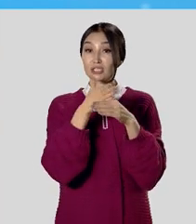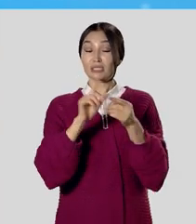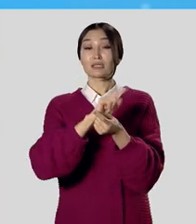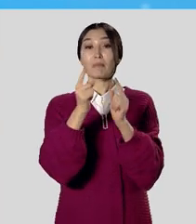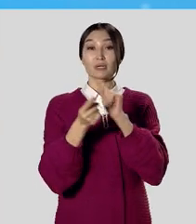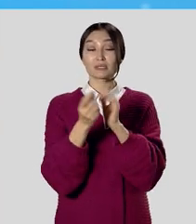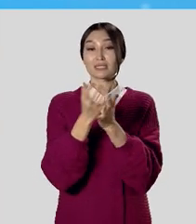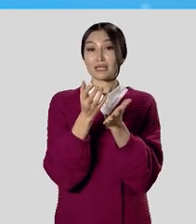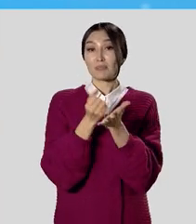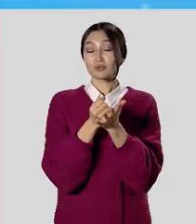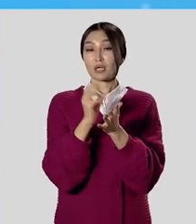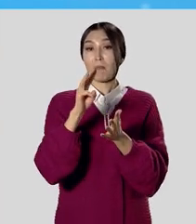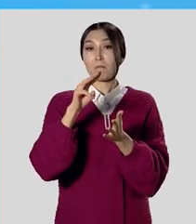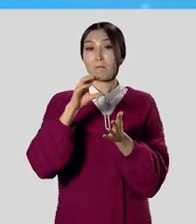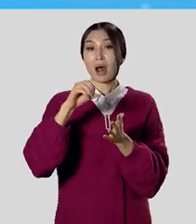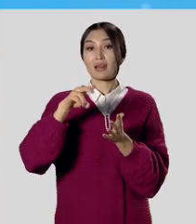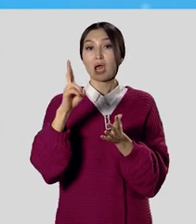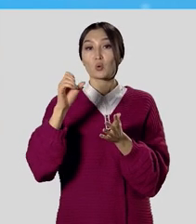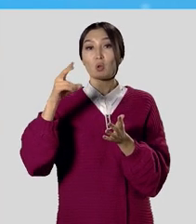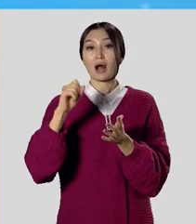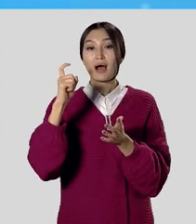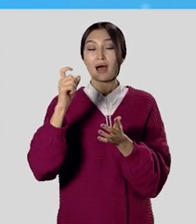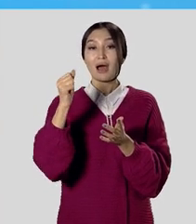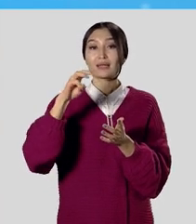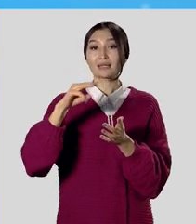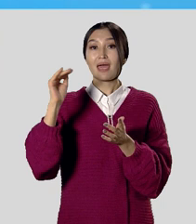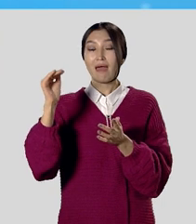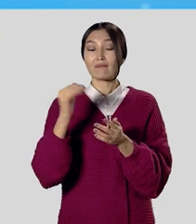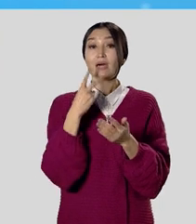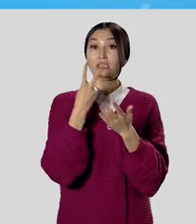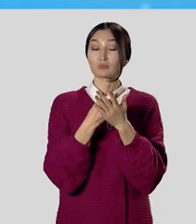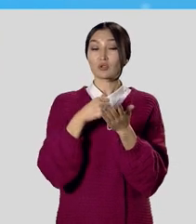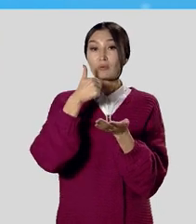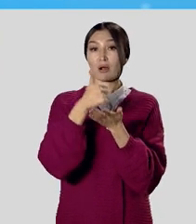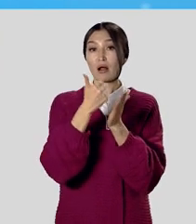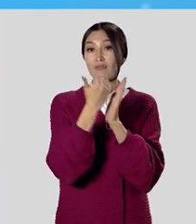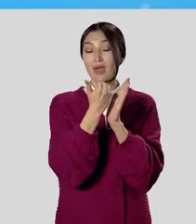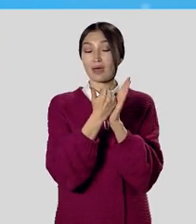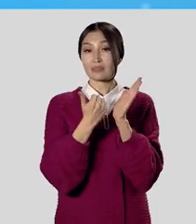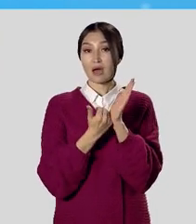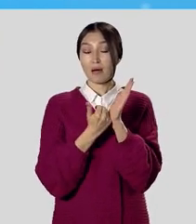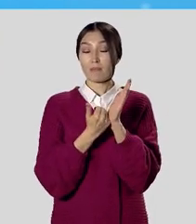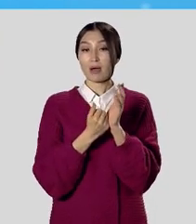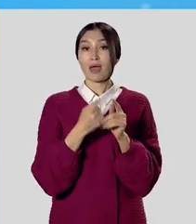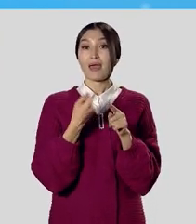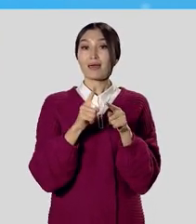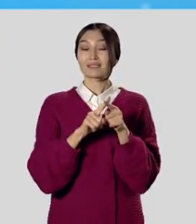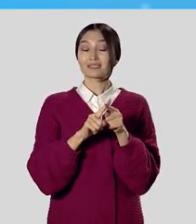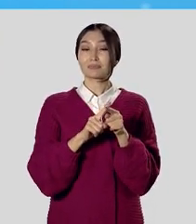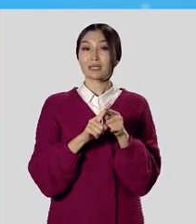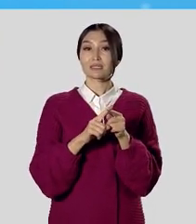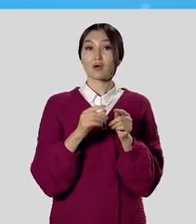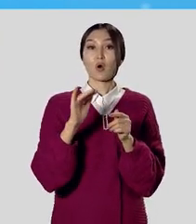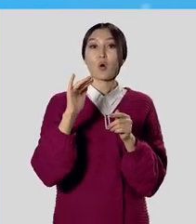и запасается в молекулах АТФ. Рассмотрим основные этапы протекания этих